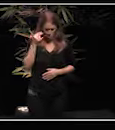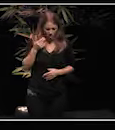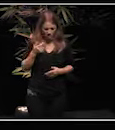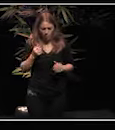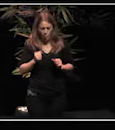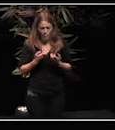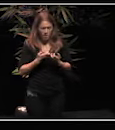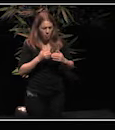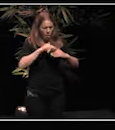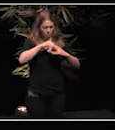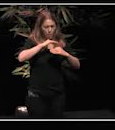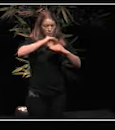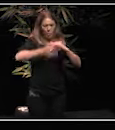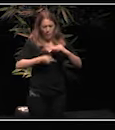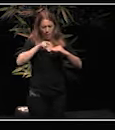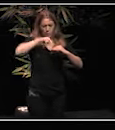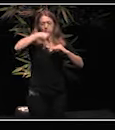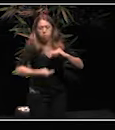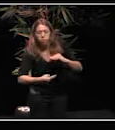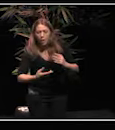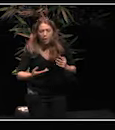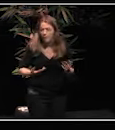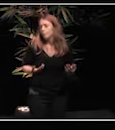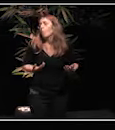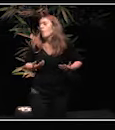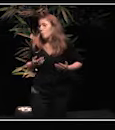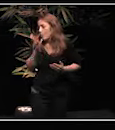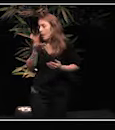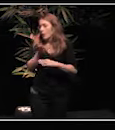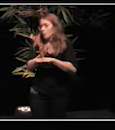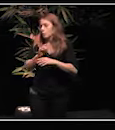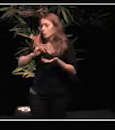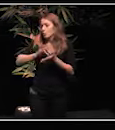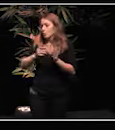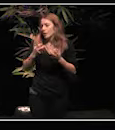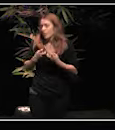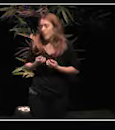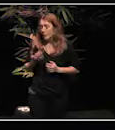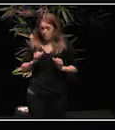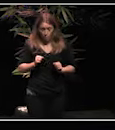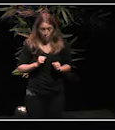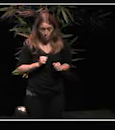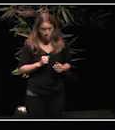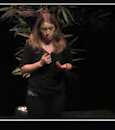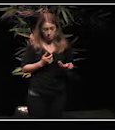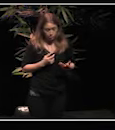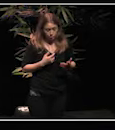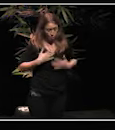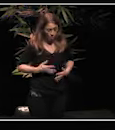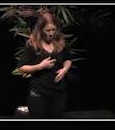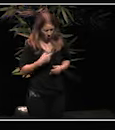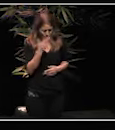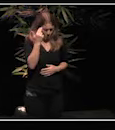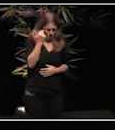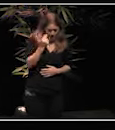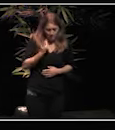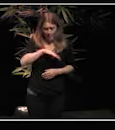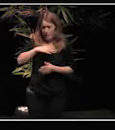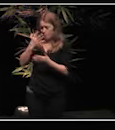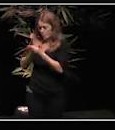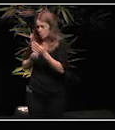dans un ravin, on n'a pas le temps de donner des exemples, mais on a des comportements qui sont complètement déraisonnables. Mais pour ça, on n'est pas sur